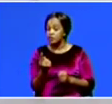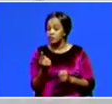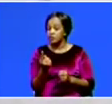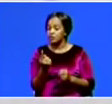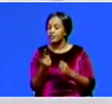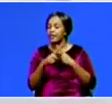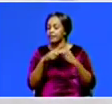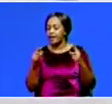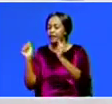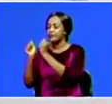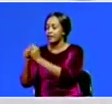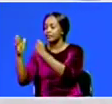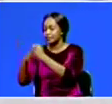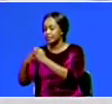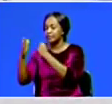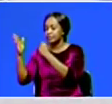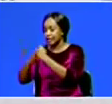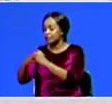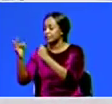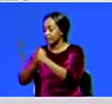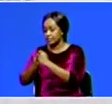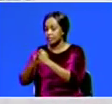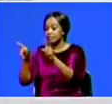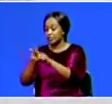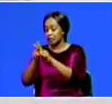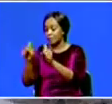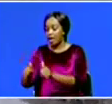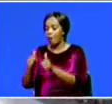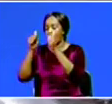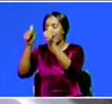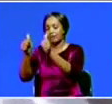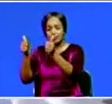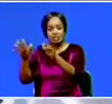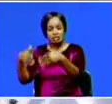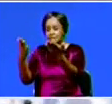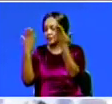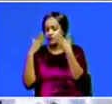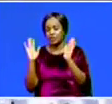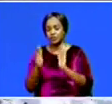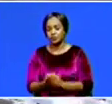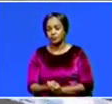wa 1998 kwa kumpa tuzo la rais wakati huo.